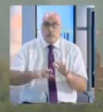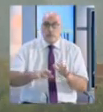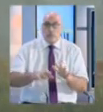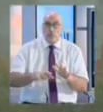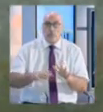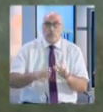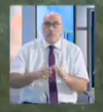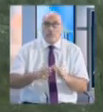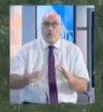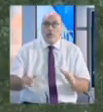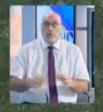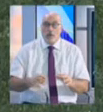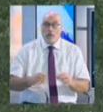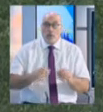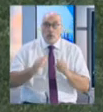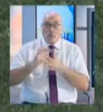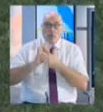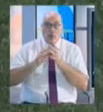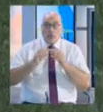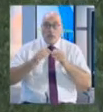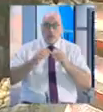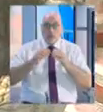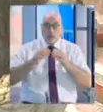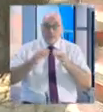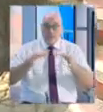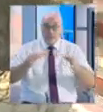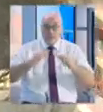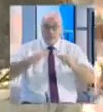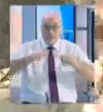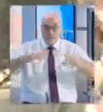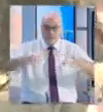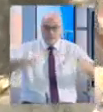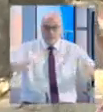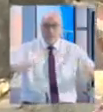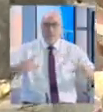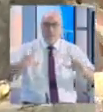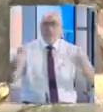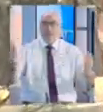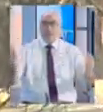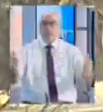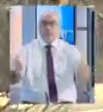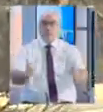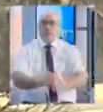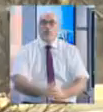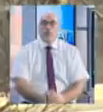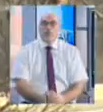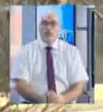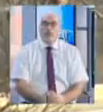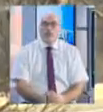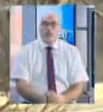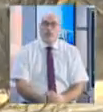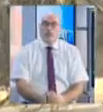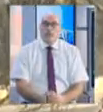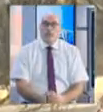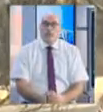معها وتمشي تمشي تمشي تمشي، تنقز تشوفها كفاية تنقز تكذب، هربنا من الديار.